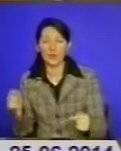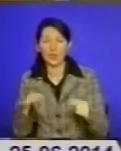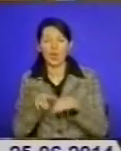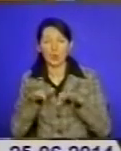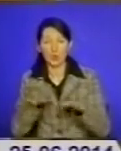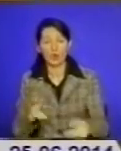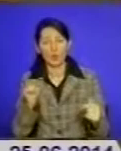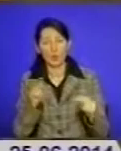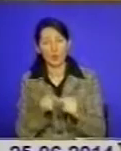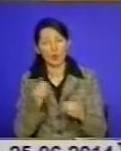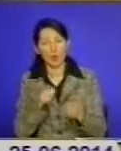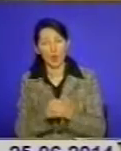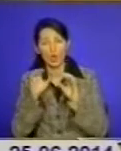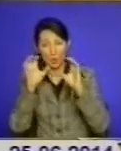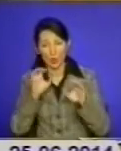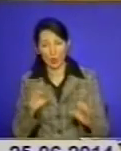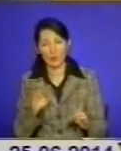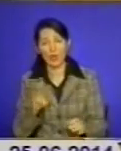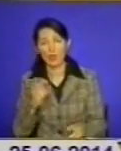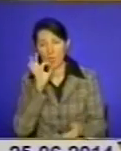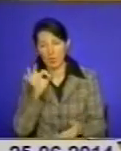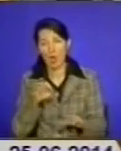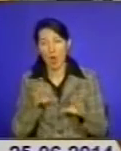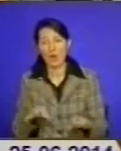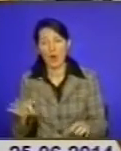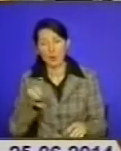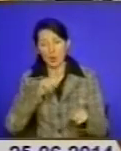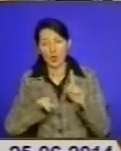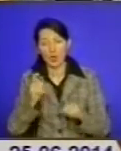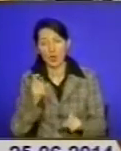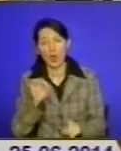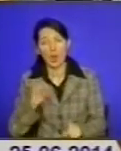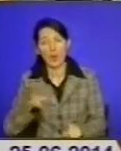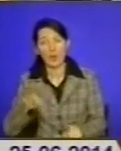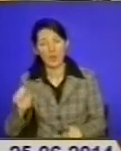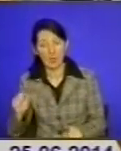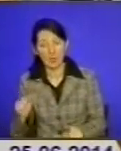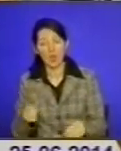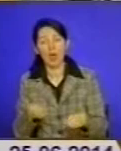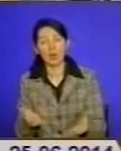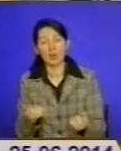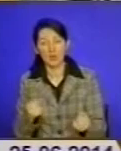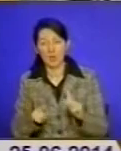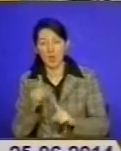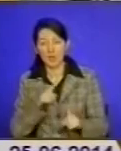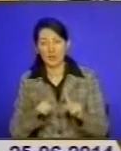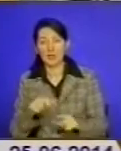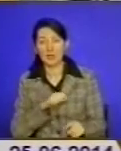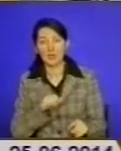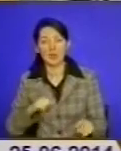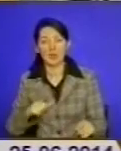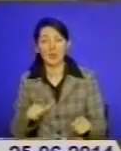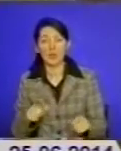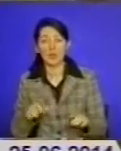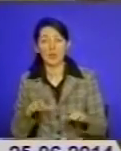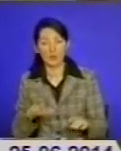діючого законодавства. Як наголосив голова обласної ради Василь Хомінець, ухваливши на сесії самоврядного органу проект рішення